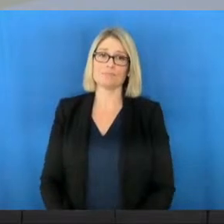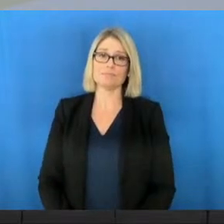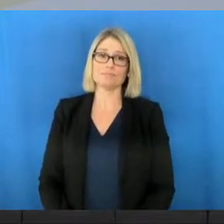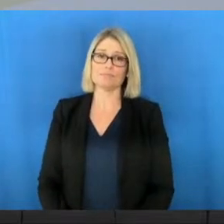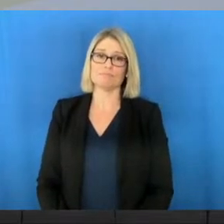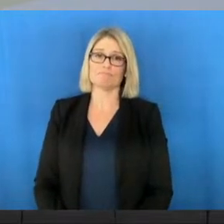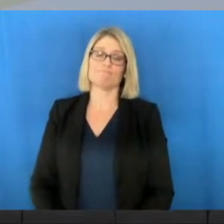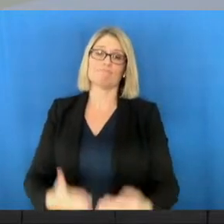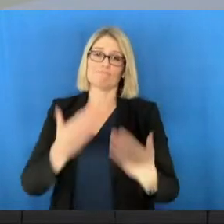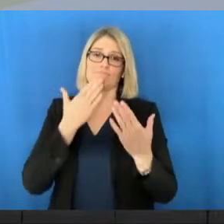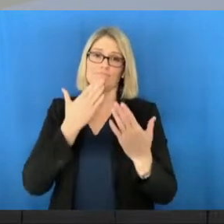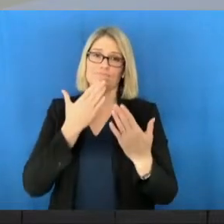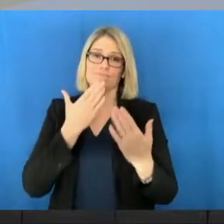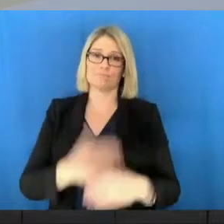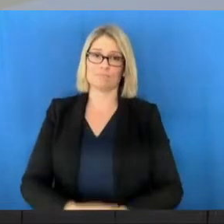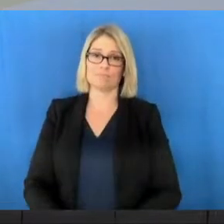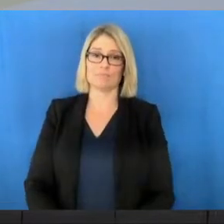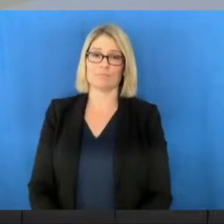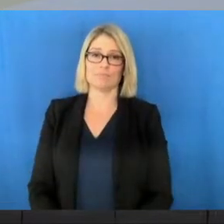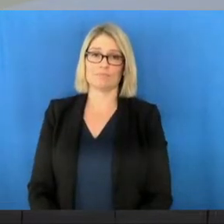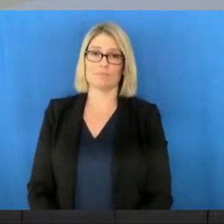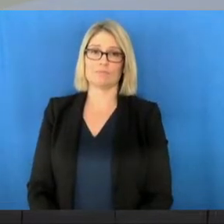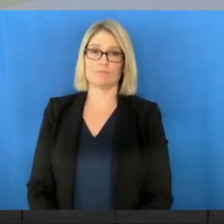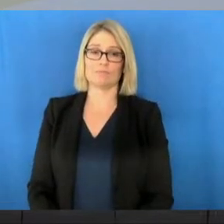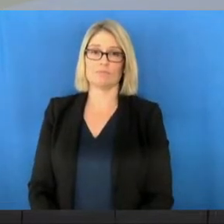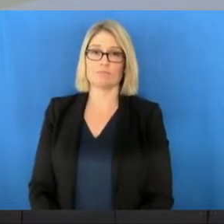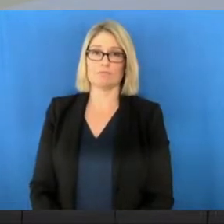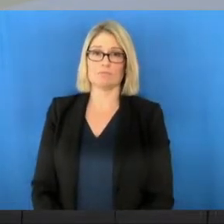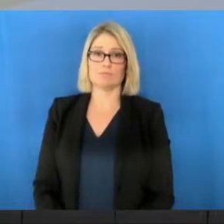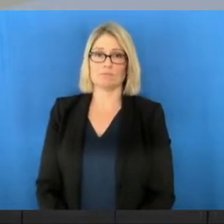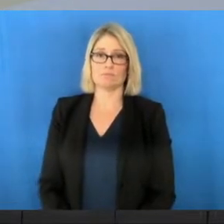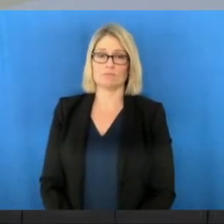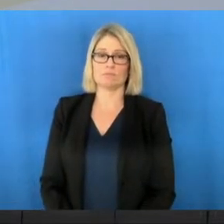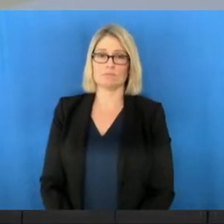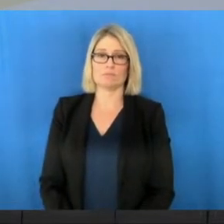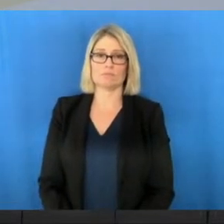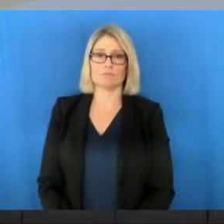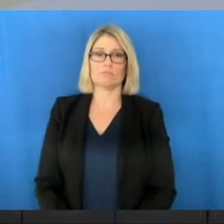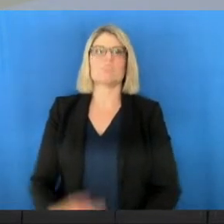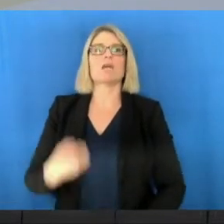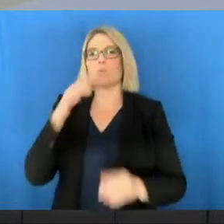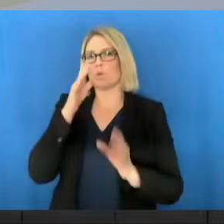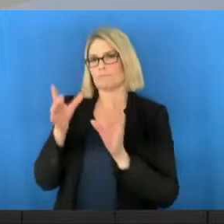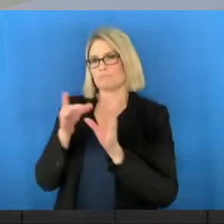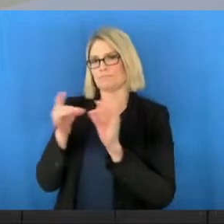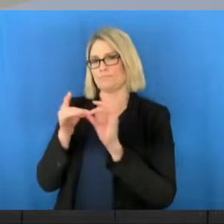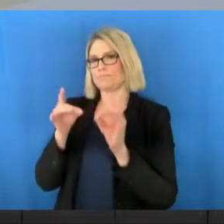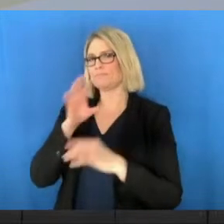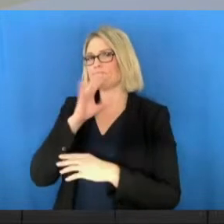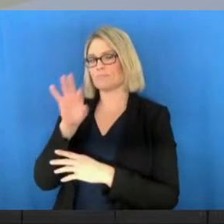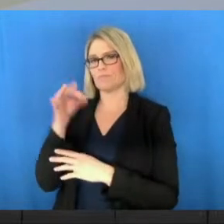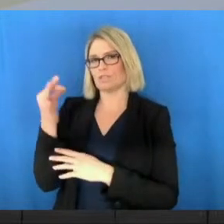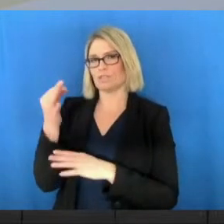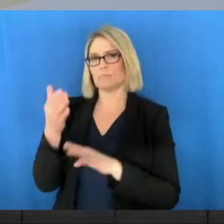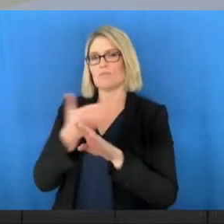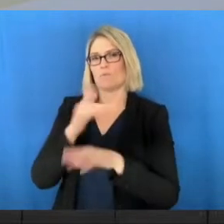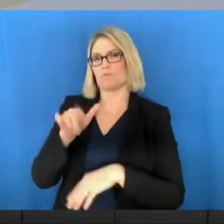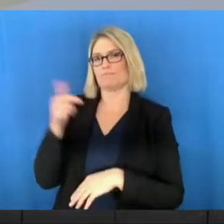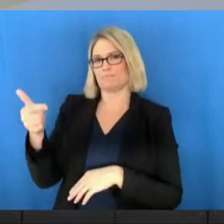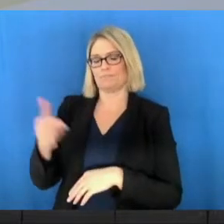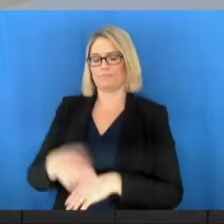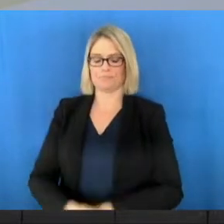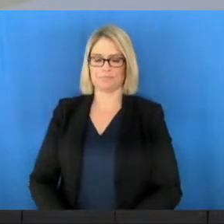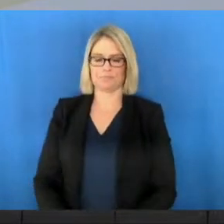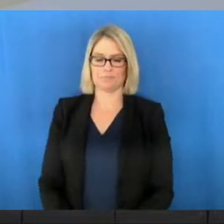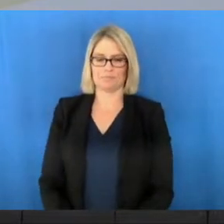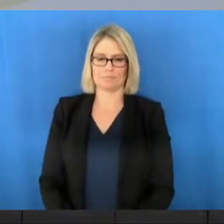Thank you. And I may just make a couple remarks in French before we turn that over.